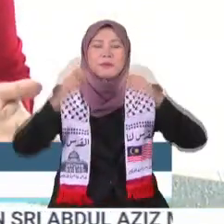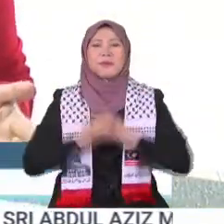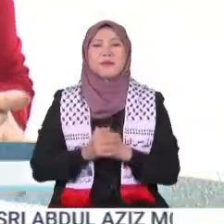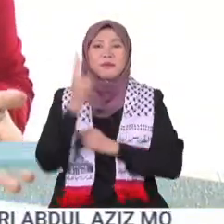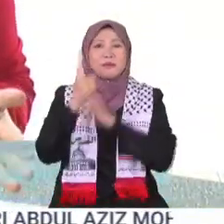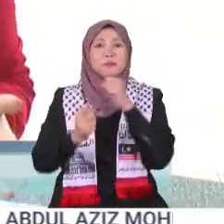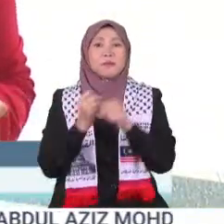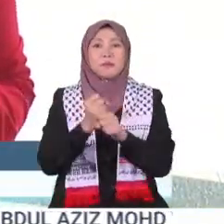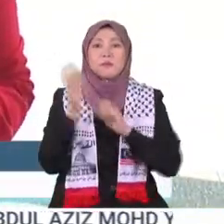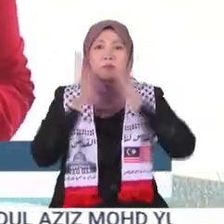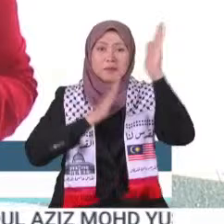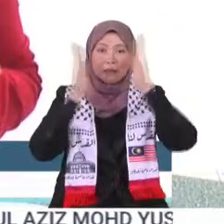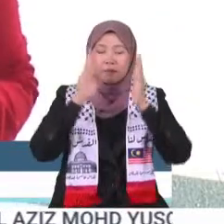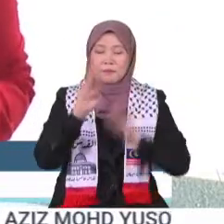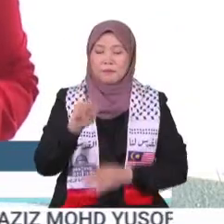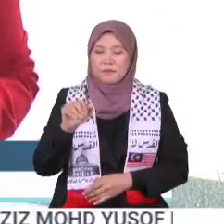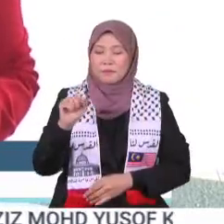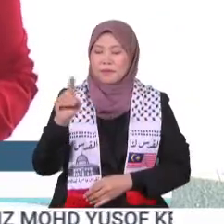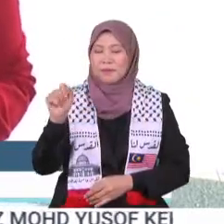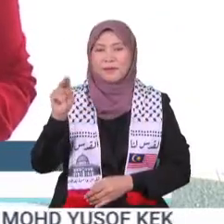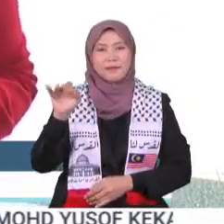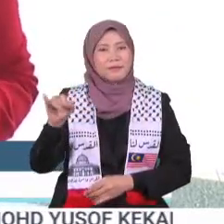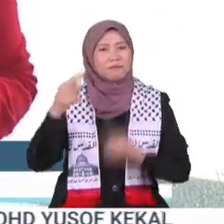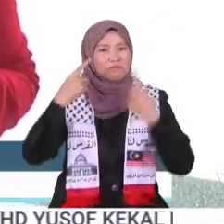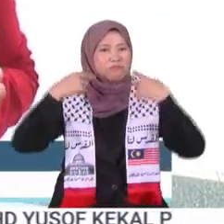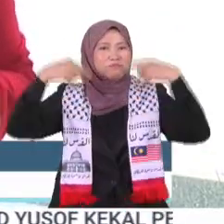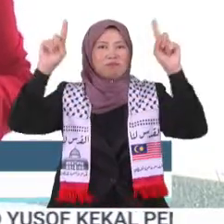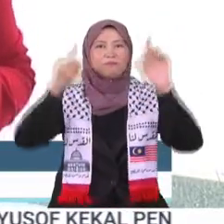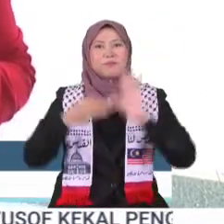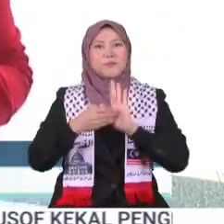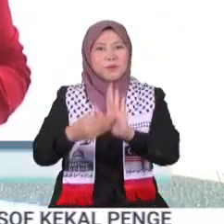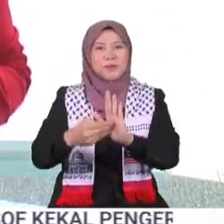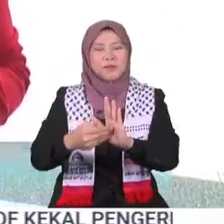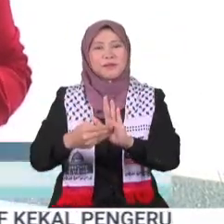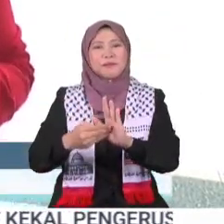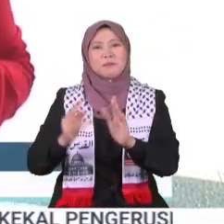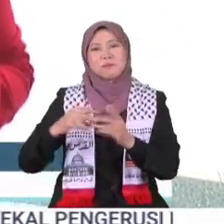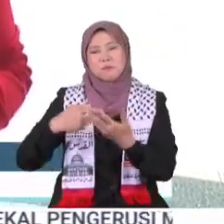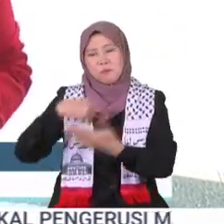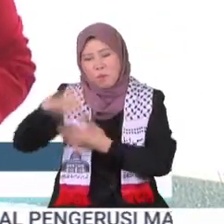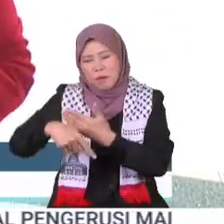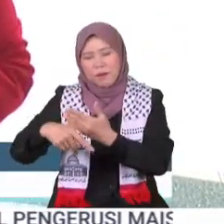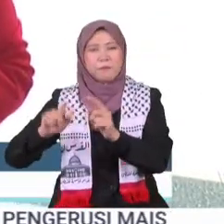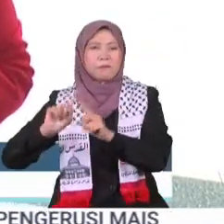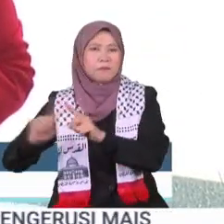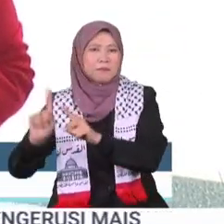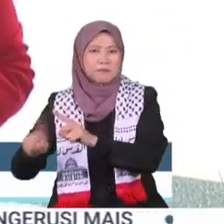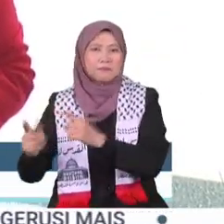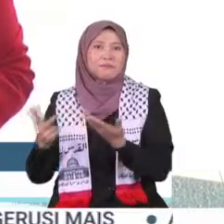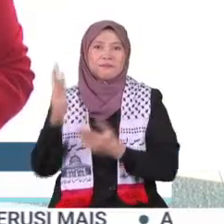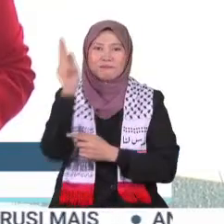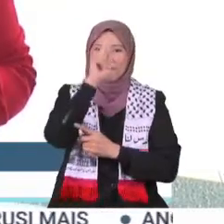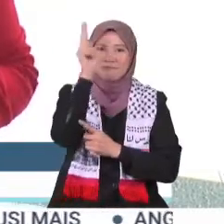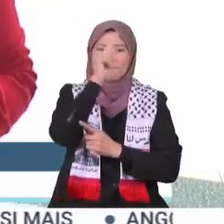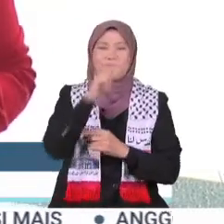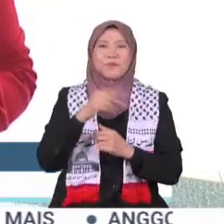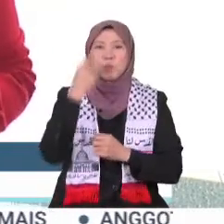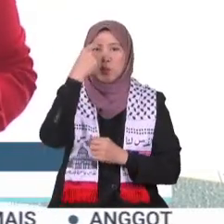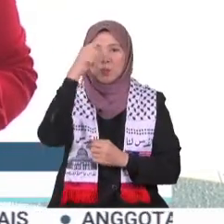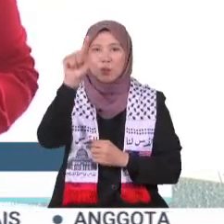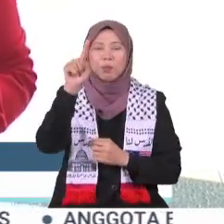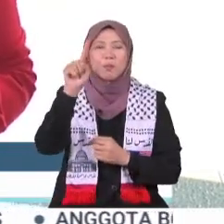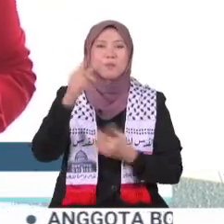Setahun Malaysia Madani berjaya dibuktikan dengan berbagai inisiatif yang dilaksanakan kerajaan